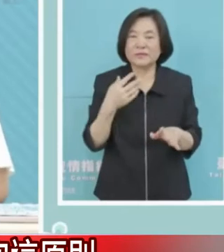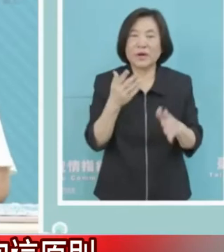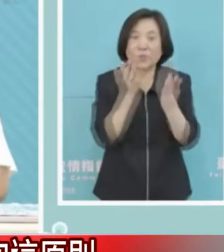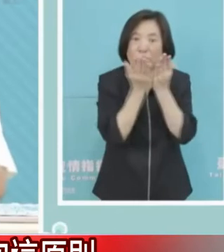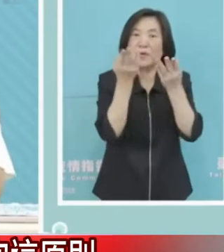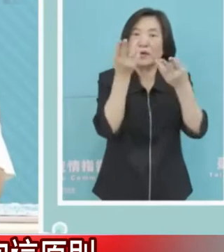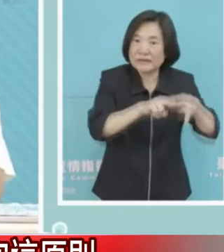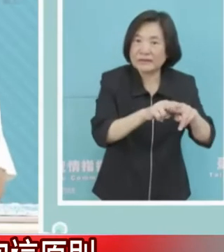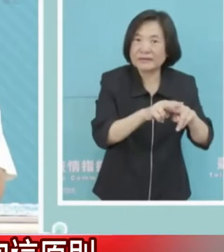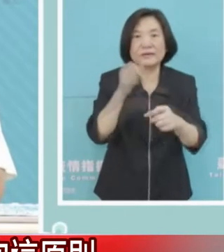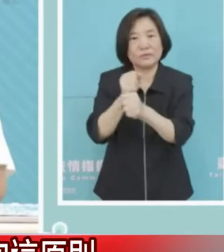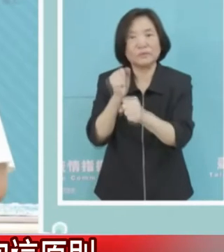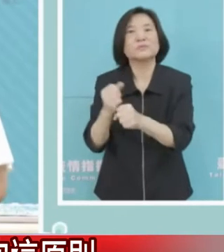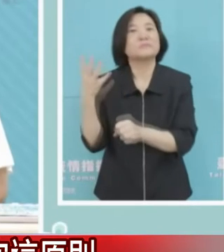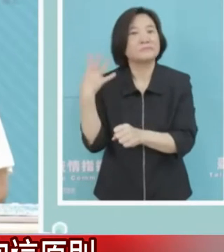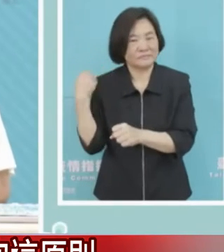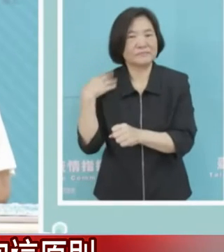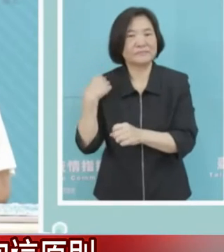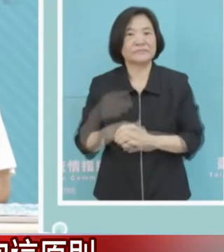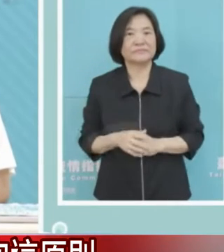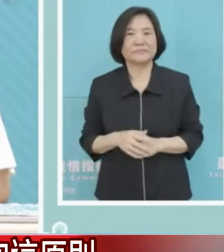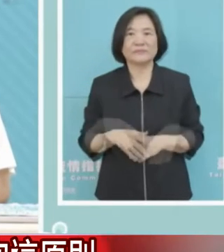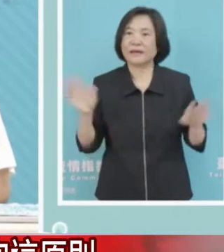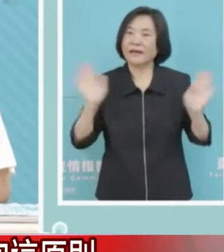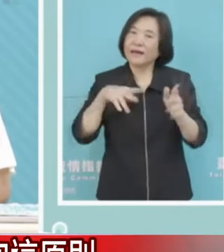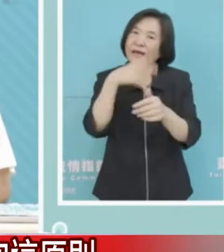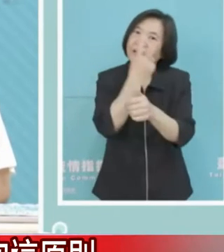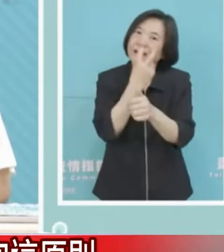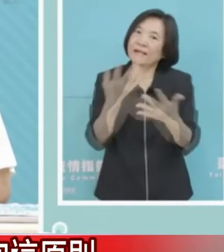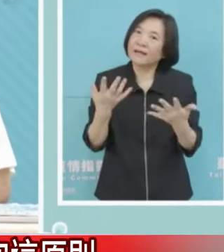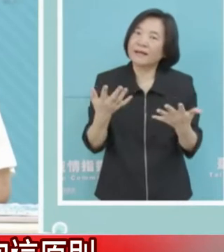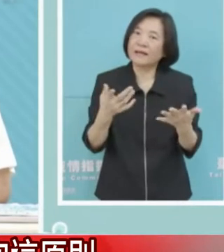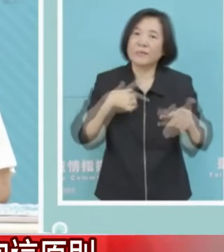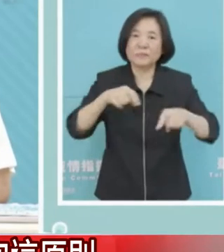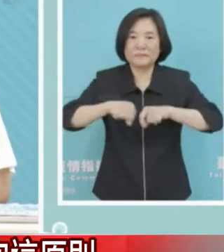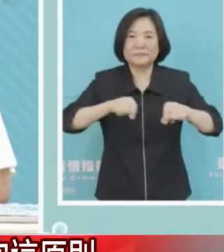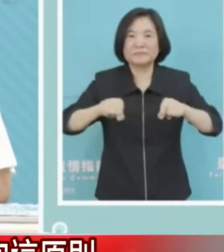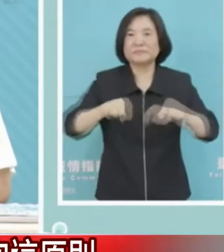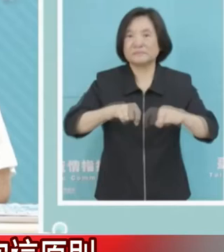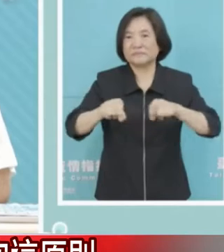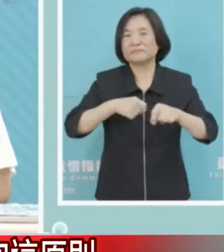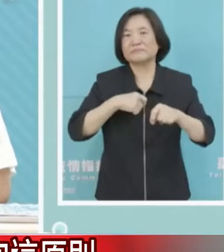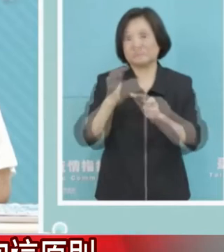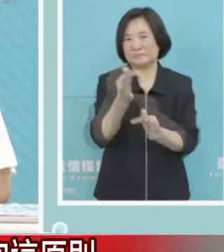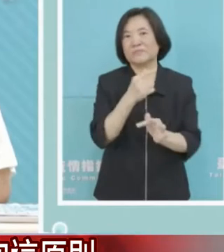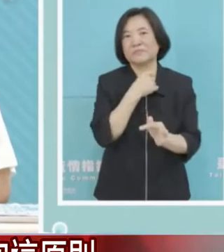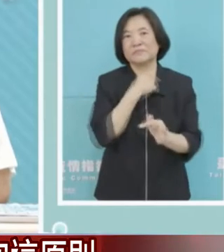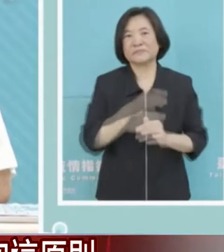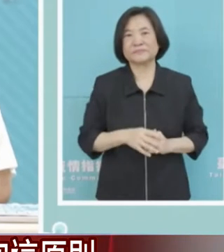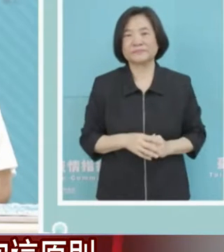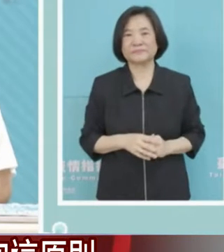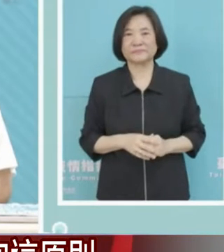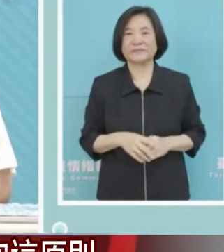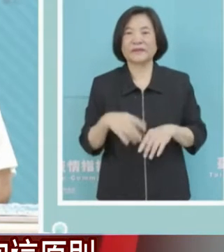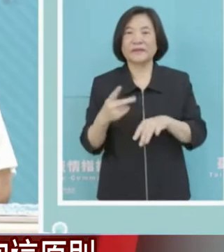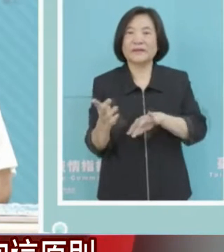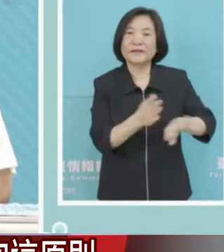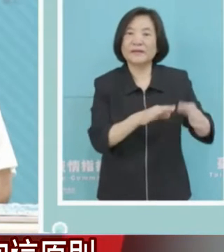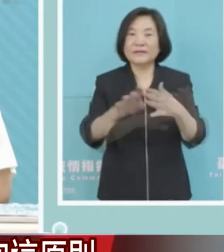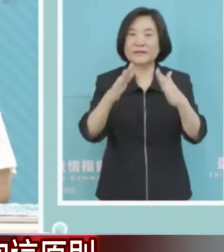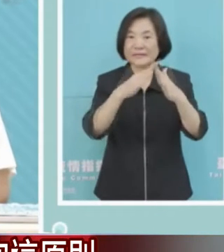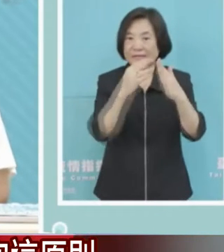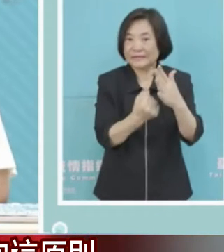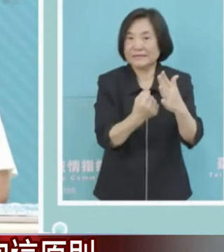面。那这个状态下，那个小孩子照顾哦，我们要先设计一套系统来处理。那其他一个哈，像居